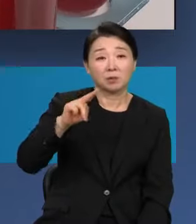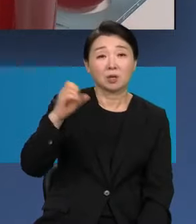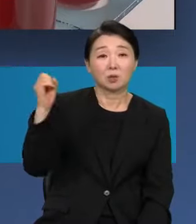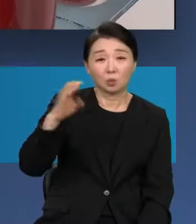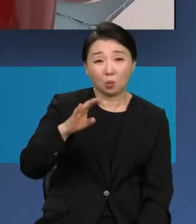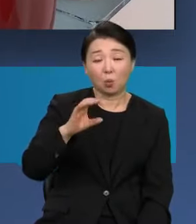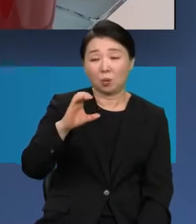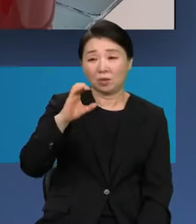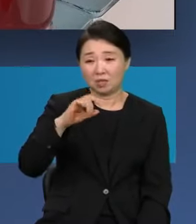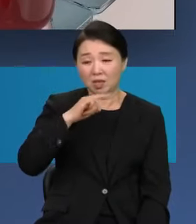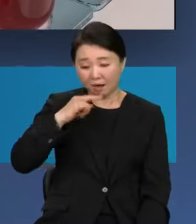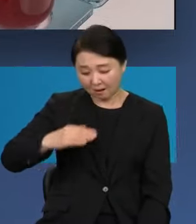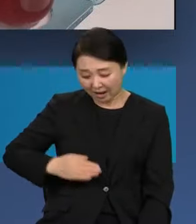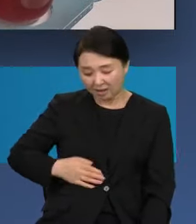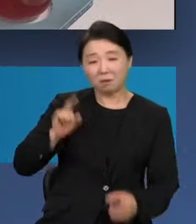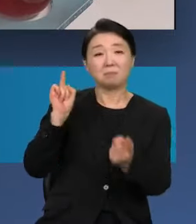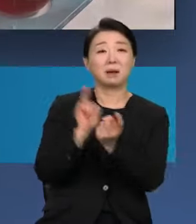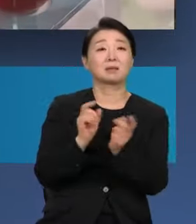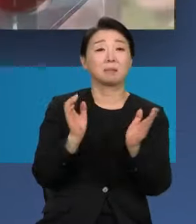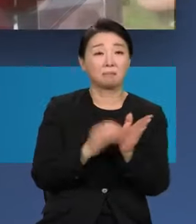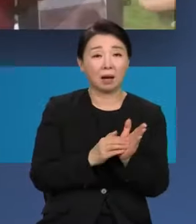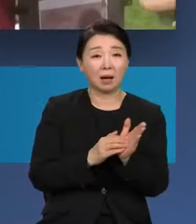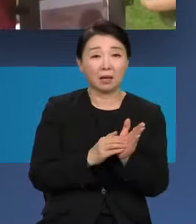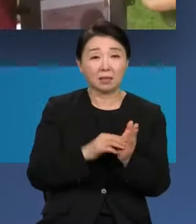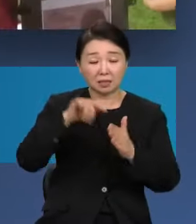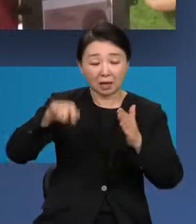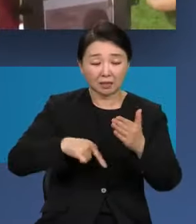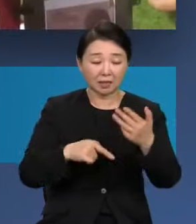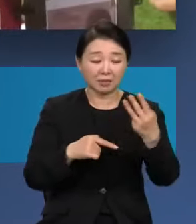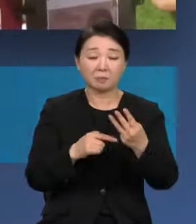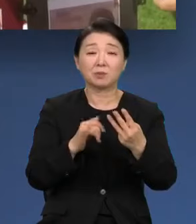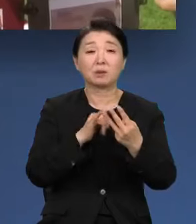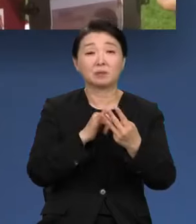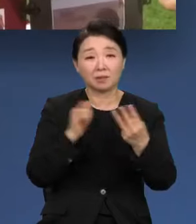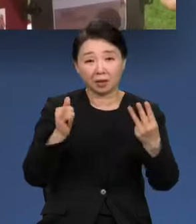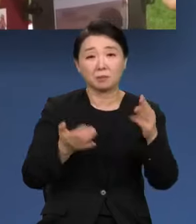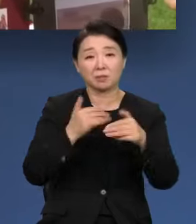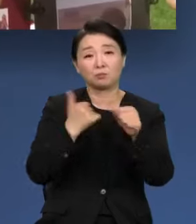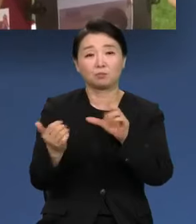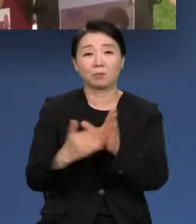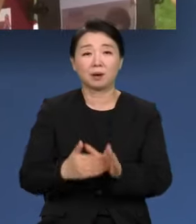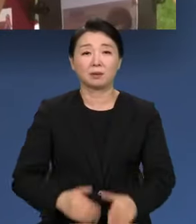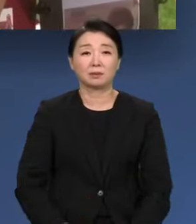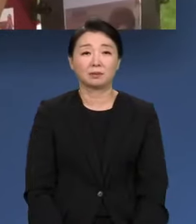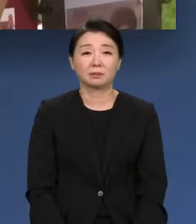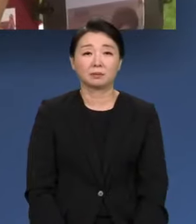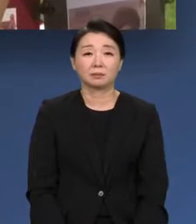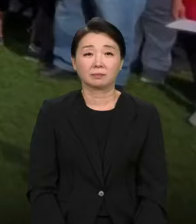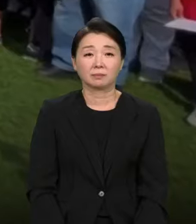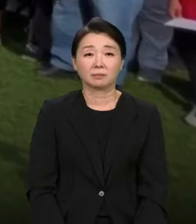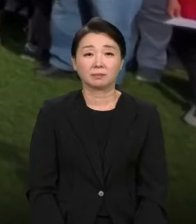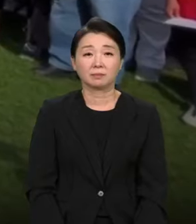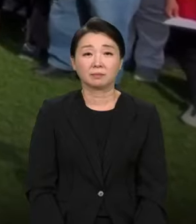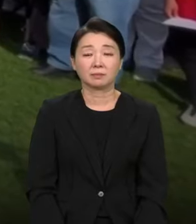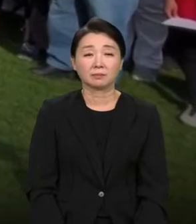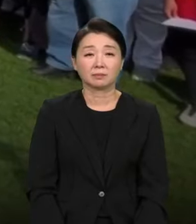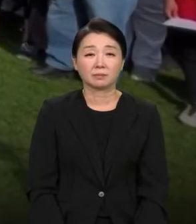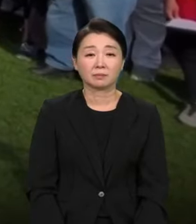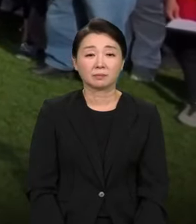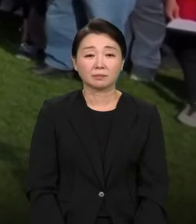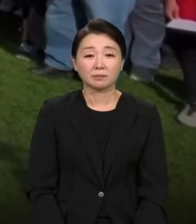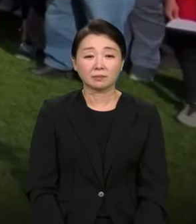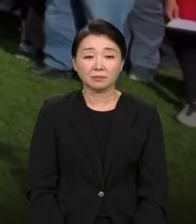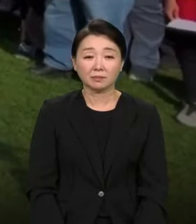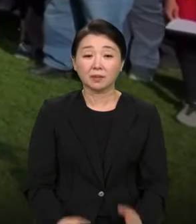시형 간염에 걸렸던 걸로 조사됐습니다이 가운데 3천명 넘게 숨졌습니다 심수미 기자입니다